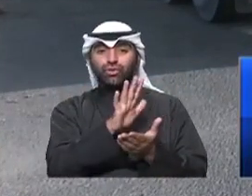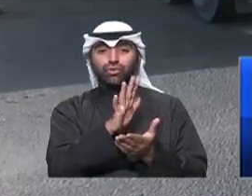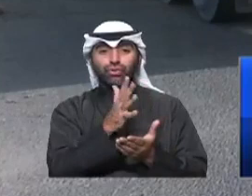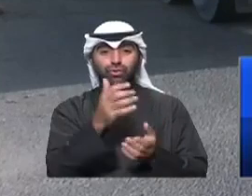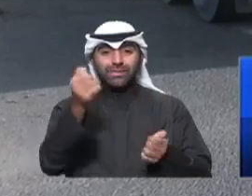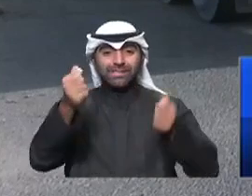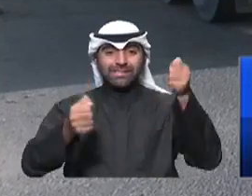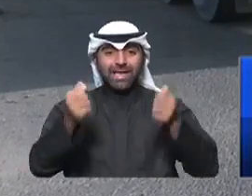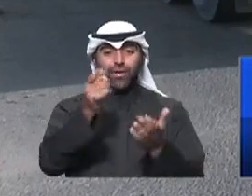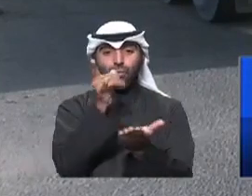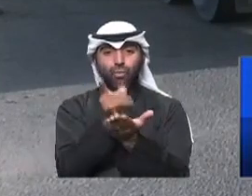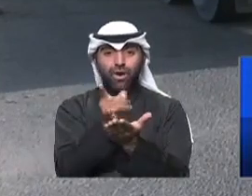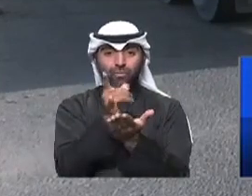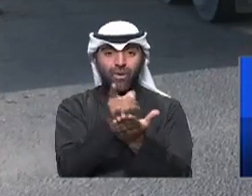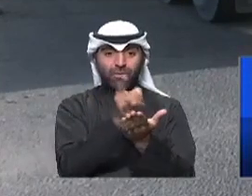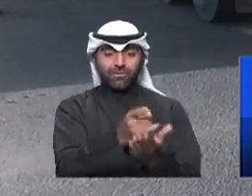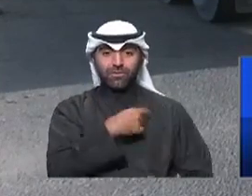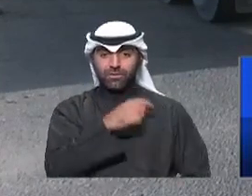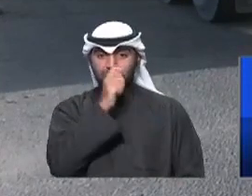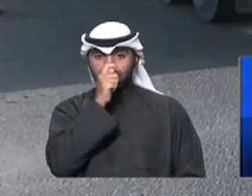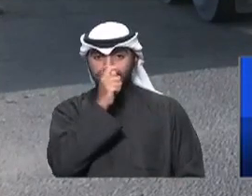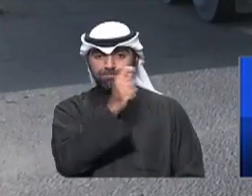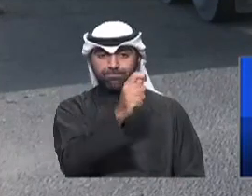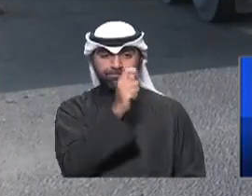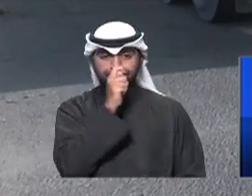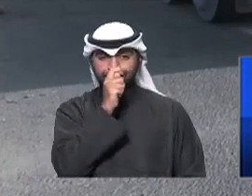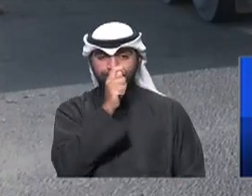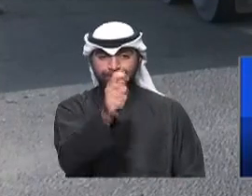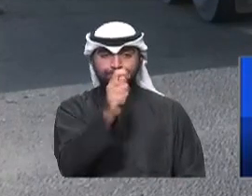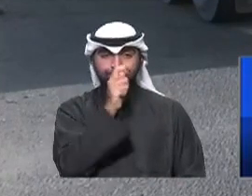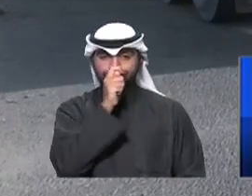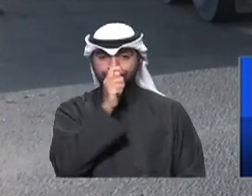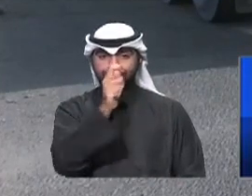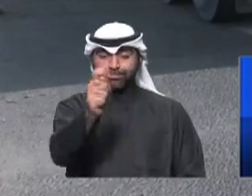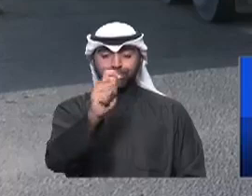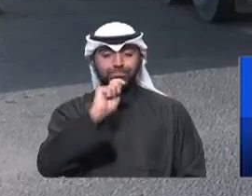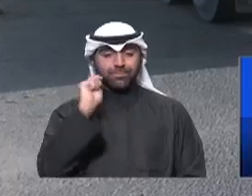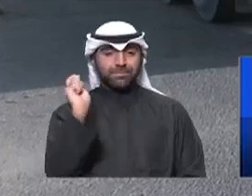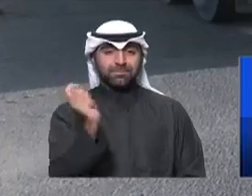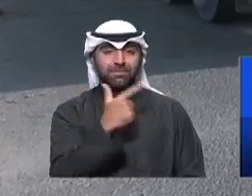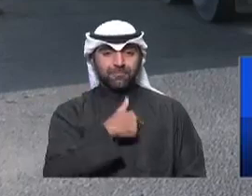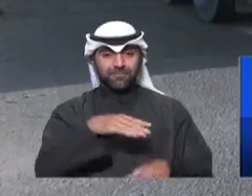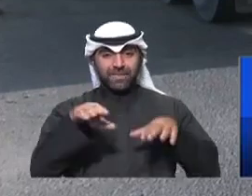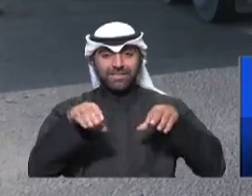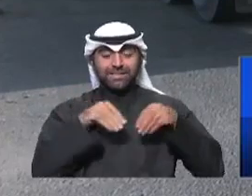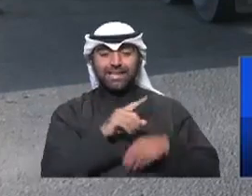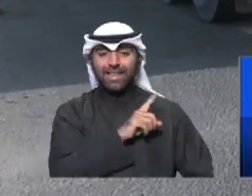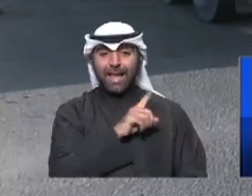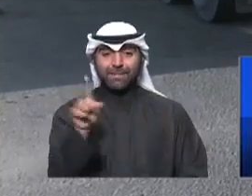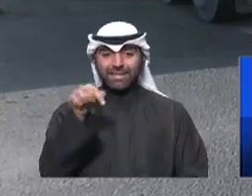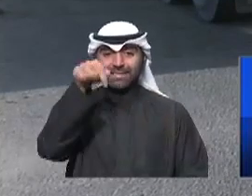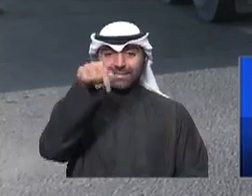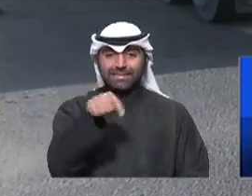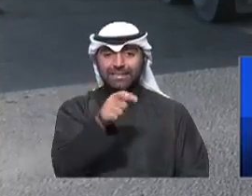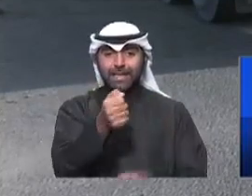صناعيه. يعني هذه ثق تماما ان السياره تابعه لجراج او محل، تكون السيارة يا أما خالصة